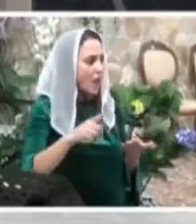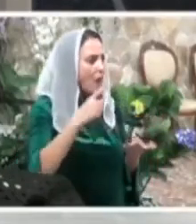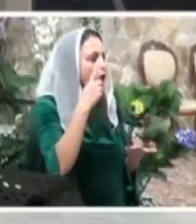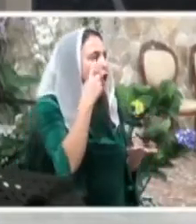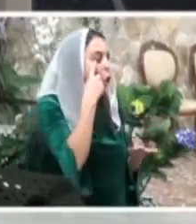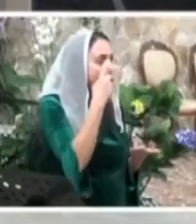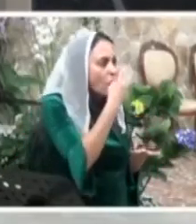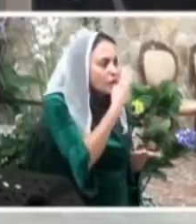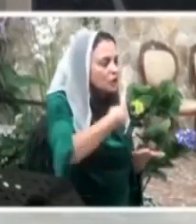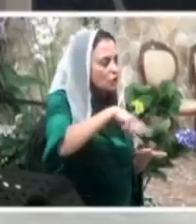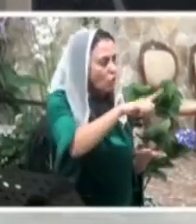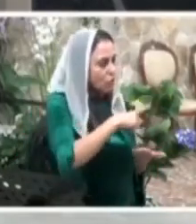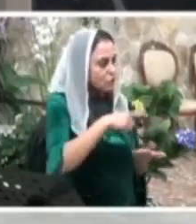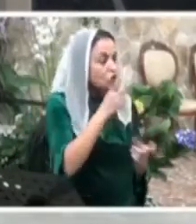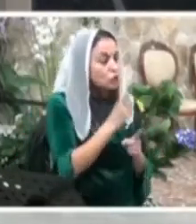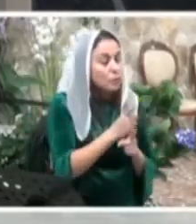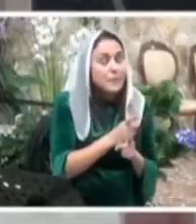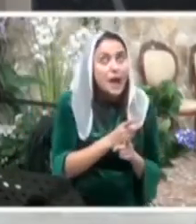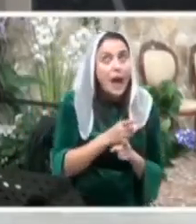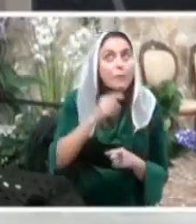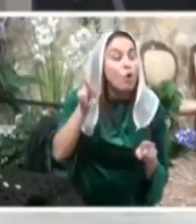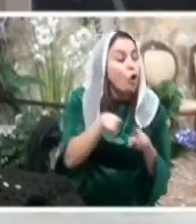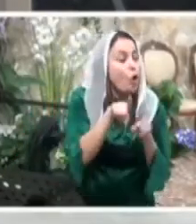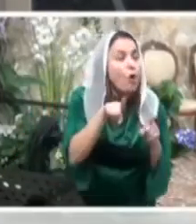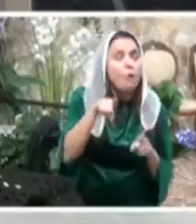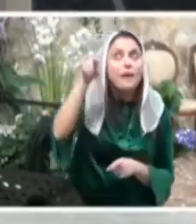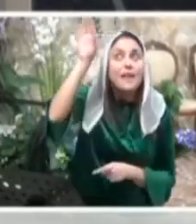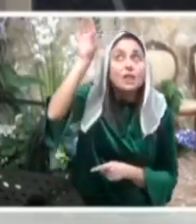Forse è opportuno richiedere quel colirio